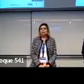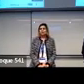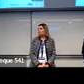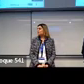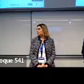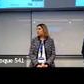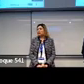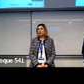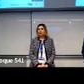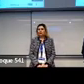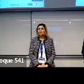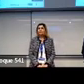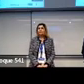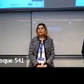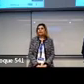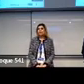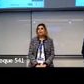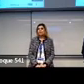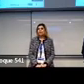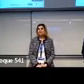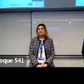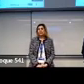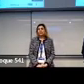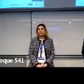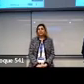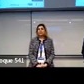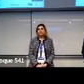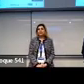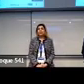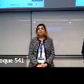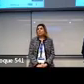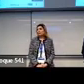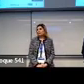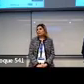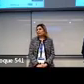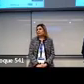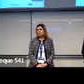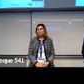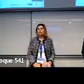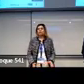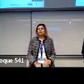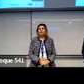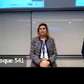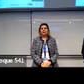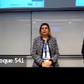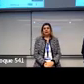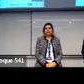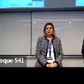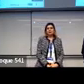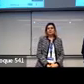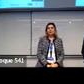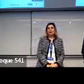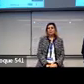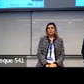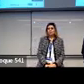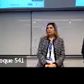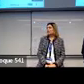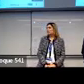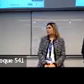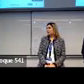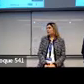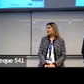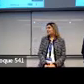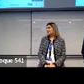Open Classroom, on trouve des ressources libres et des MOOC aussi, notamment un